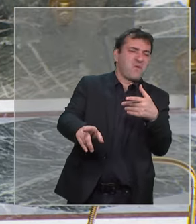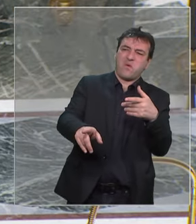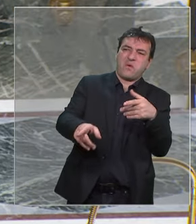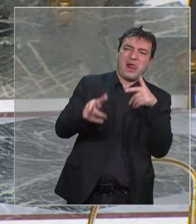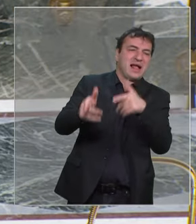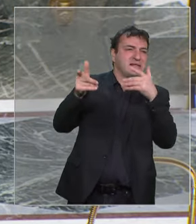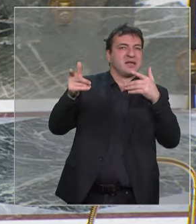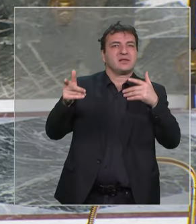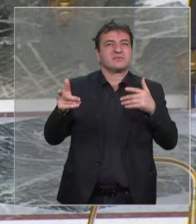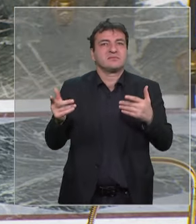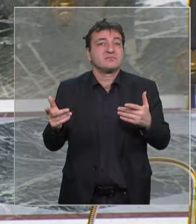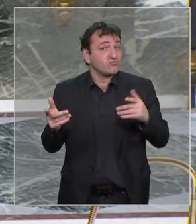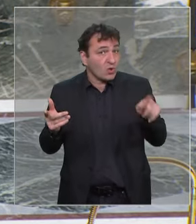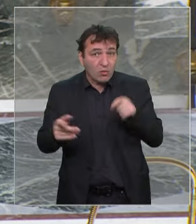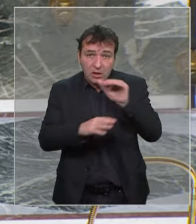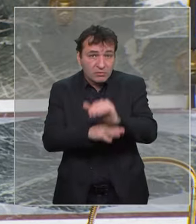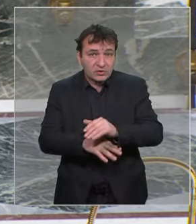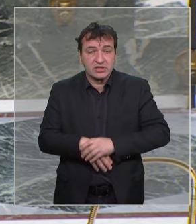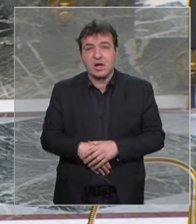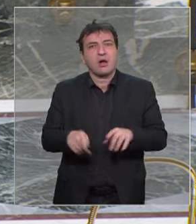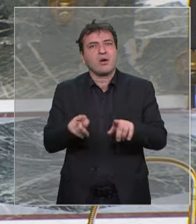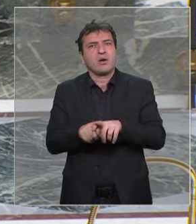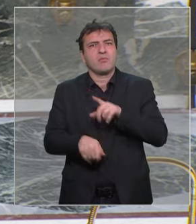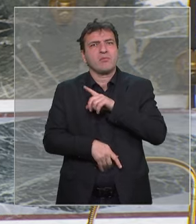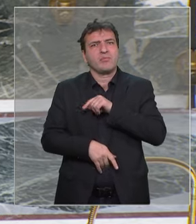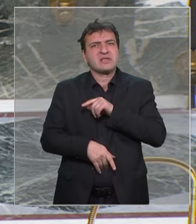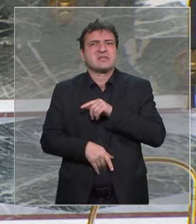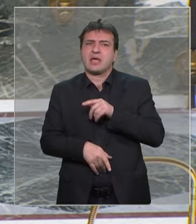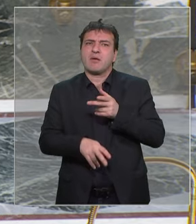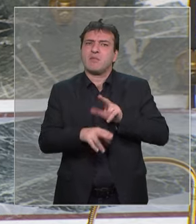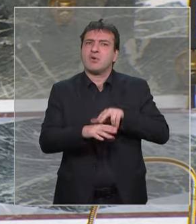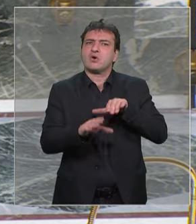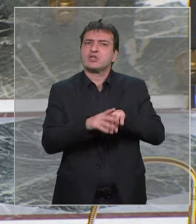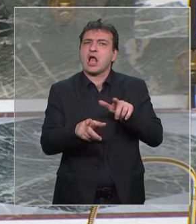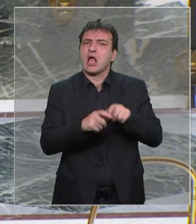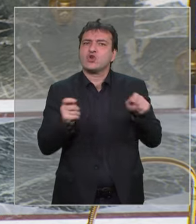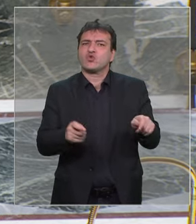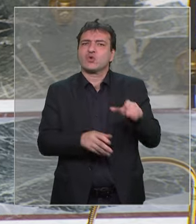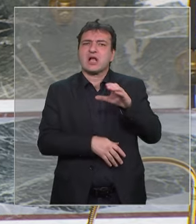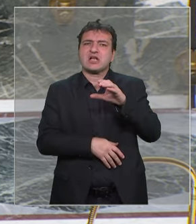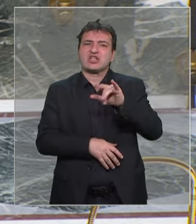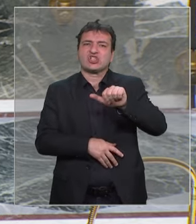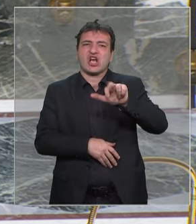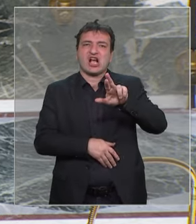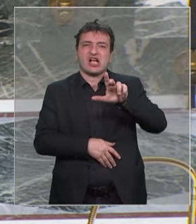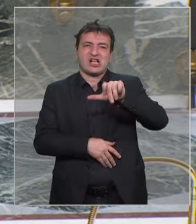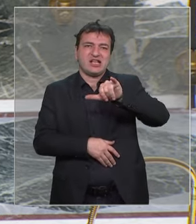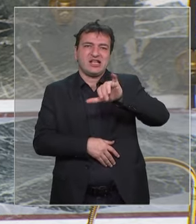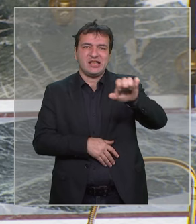veux le redire, risquent leur vie, comme ce policier qui est mort à Charlie Hebdo pour protéger des journalistes dans leur action.